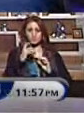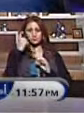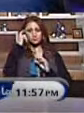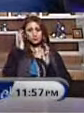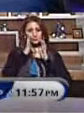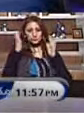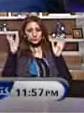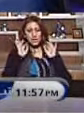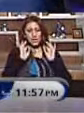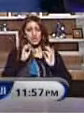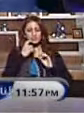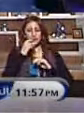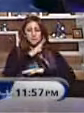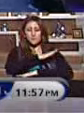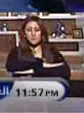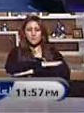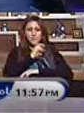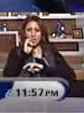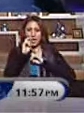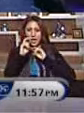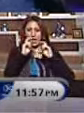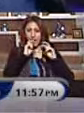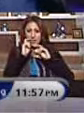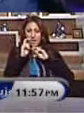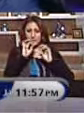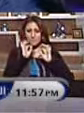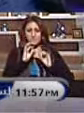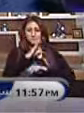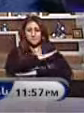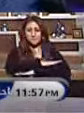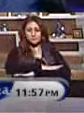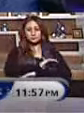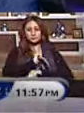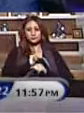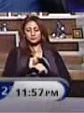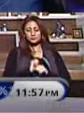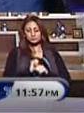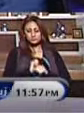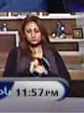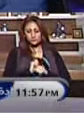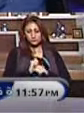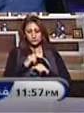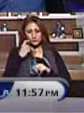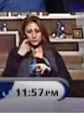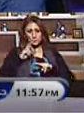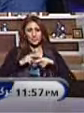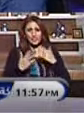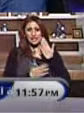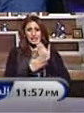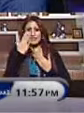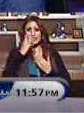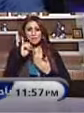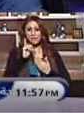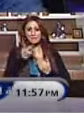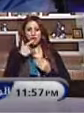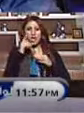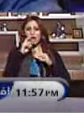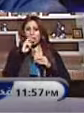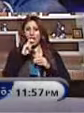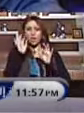ربنا يبعت لك مدد طب الكلام في في يعني نلف في دائره مفرغه ليس هناك جديد نتحاور فيه طب